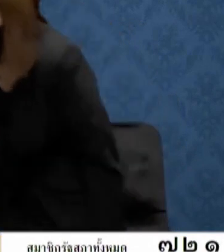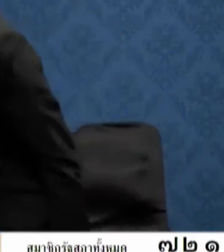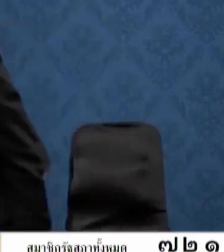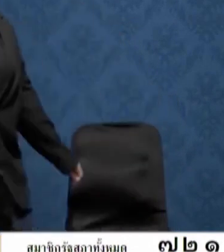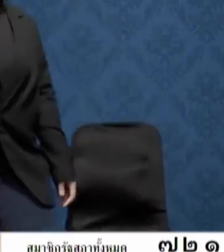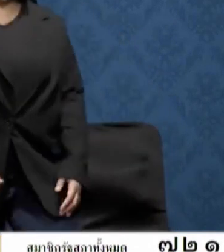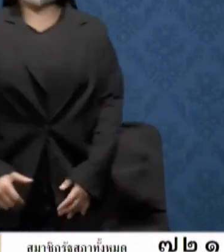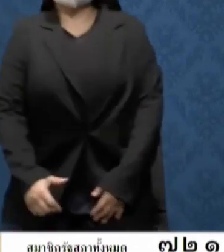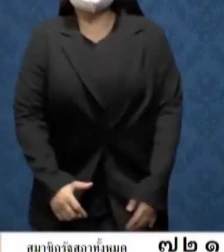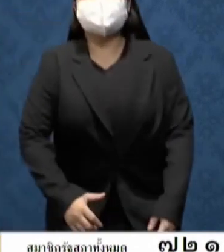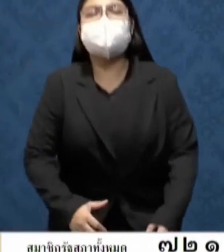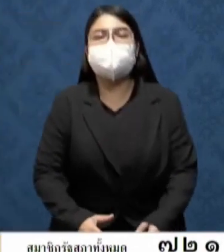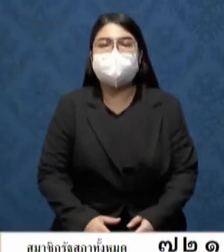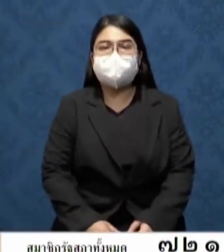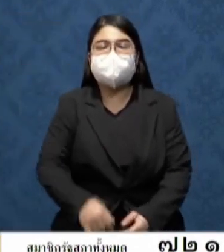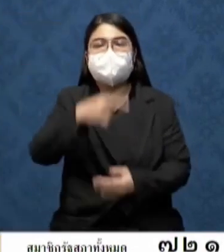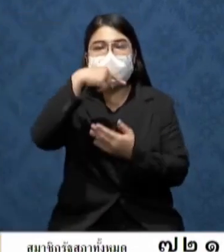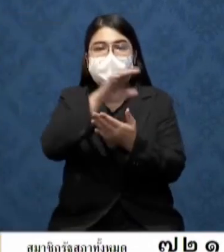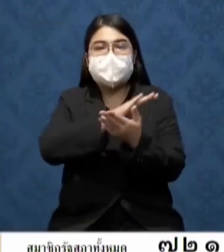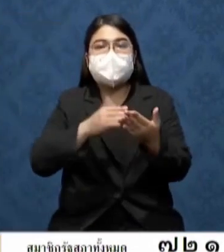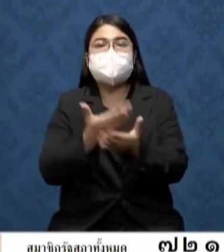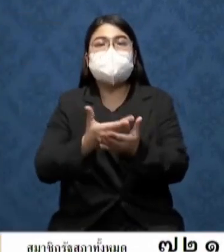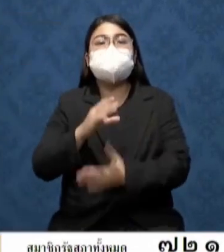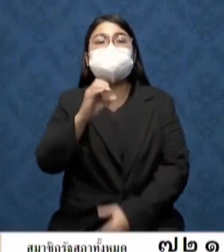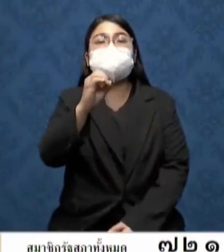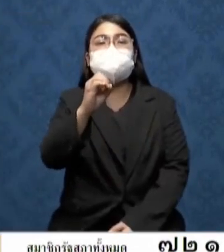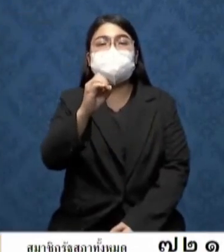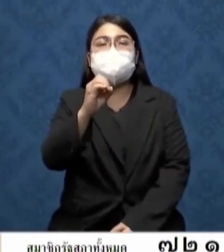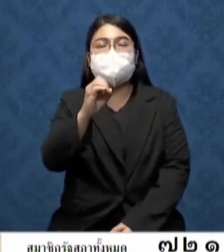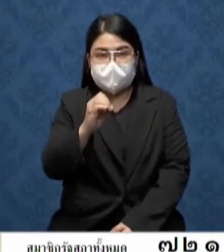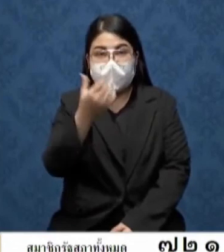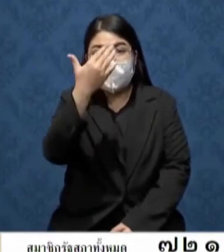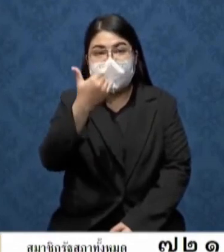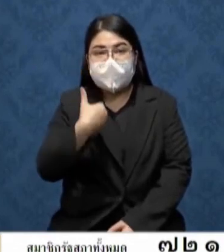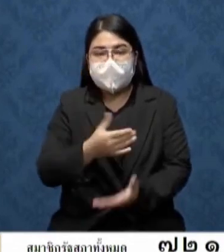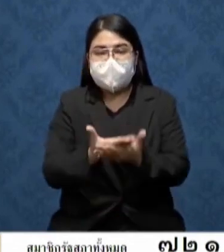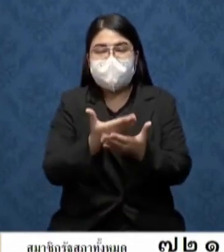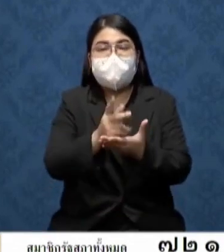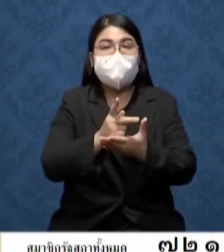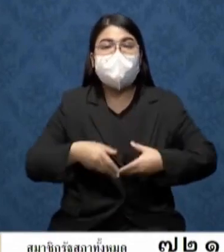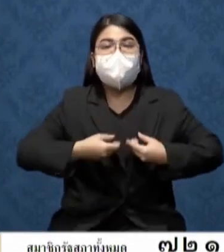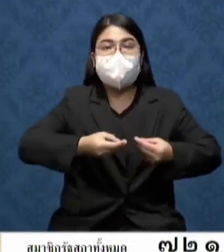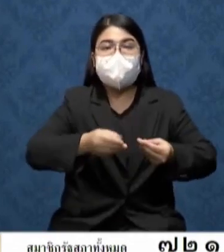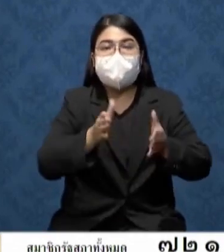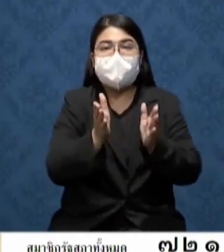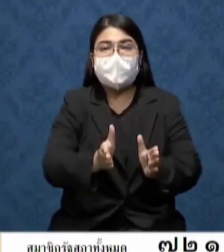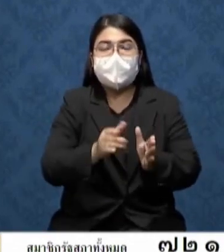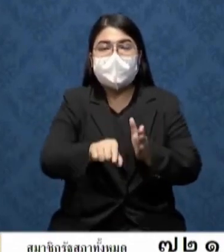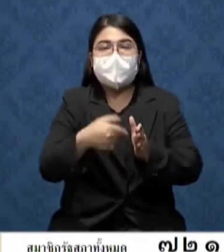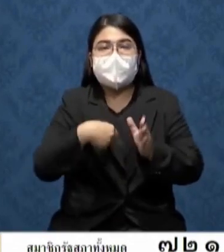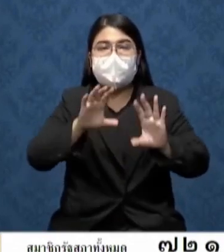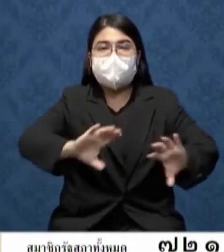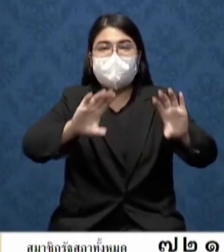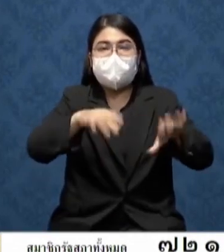0 บาท เพรอะไรครับเพราะข้อตกลงคือ เขจะป่กู้ให้เฉพาะกัรัฐบาลทองถนเพร รัฐบล USS cave skinny shit togetherกักพัญหาแลรปุหา